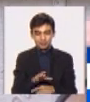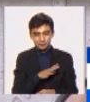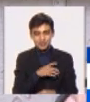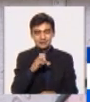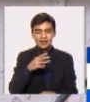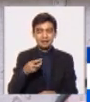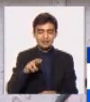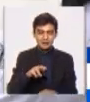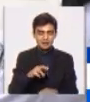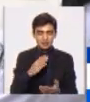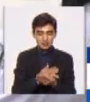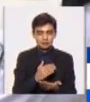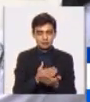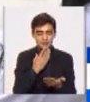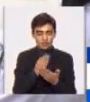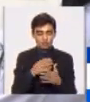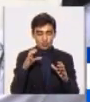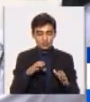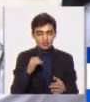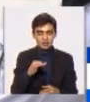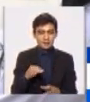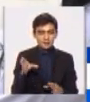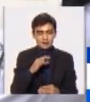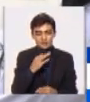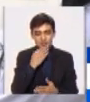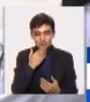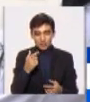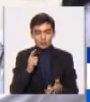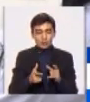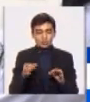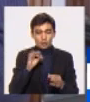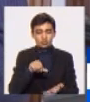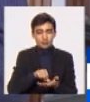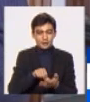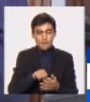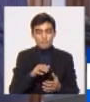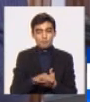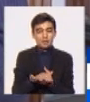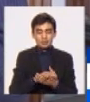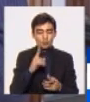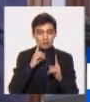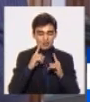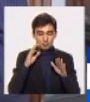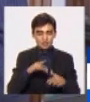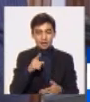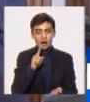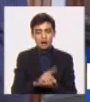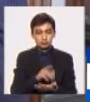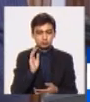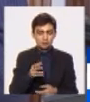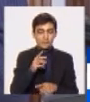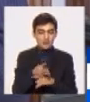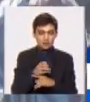статья «За вовлечение детей». Недовольство вызвала и норма, согласно которой участники мирного собрания обязаны предоставлять видео